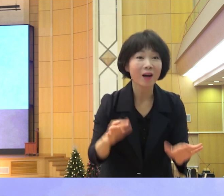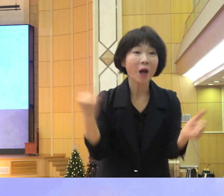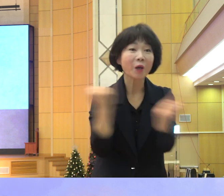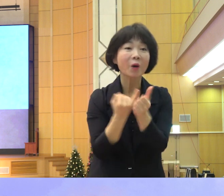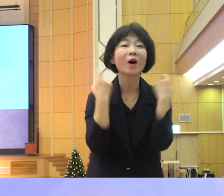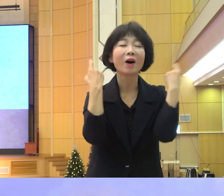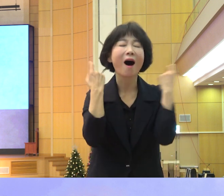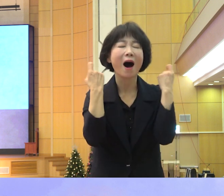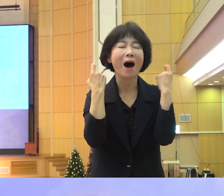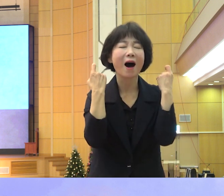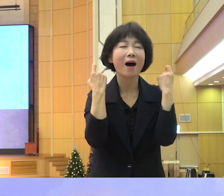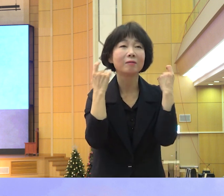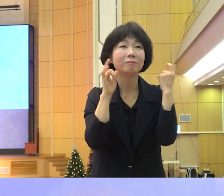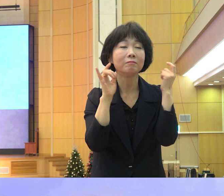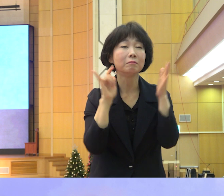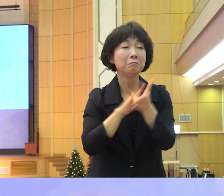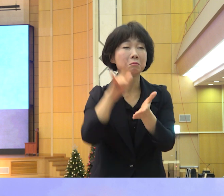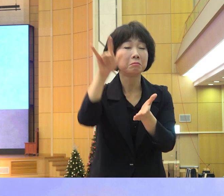돌아오자마자